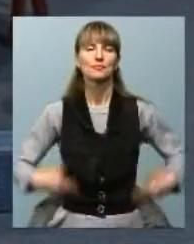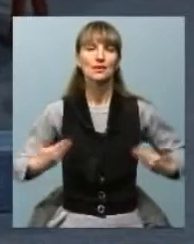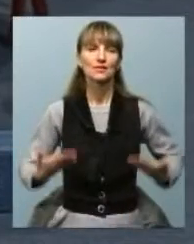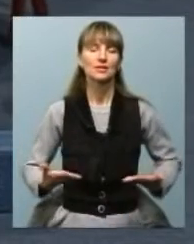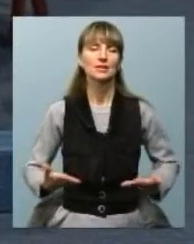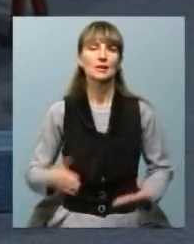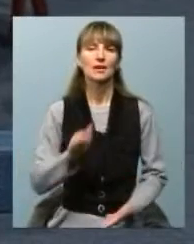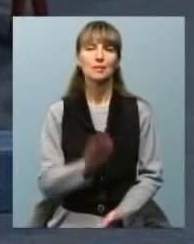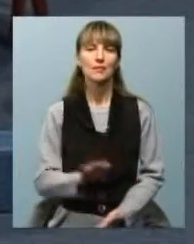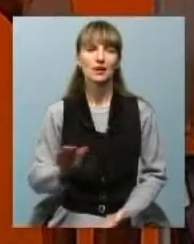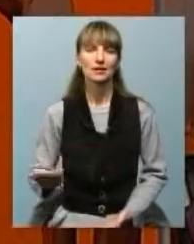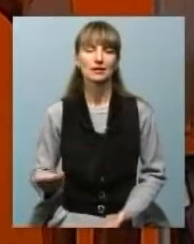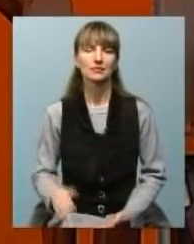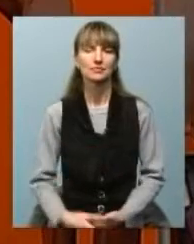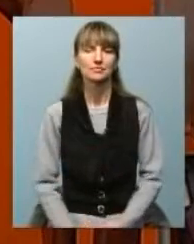Привіт, привіт, привіт, малята!